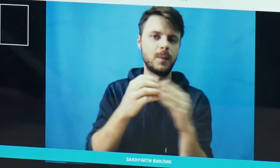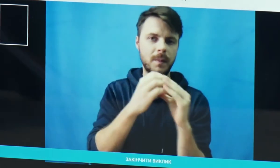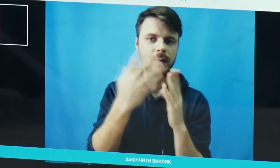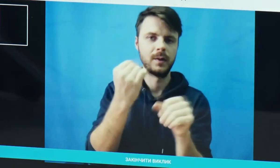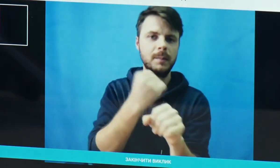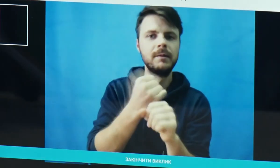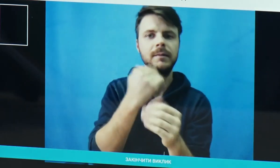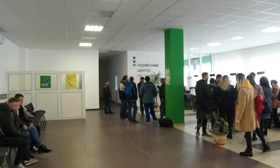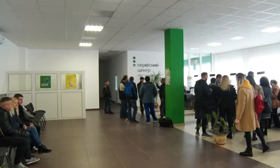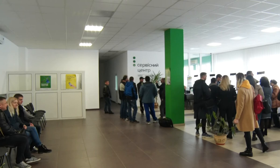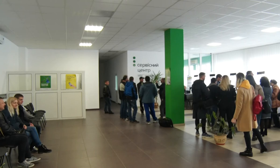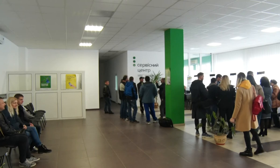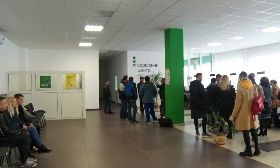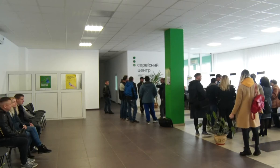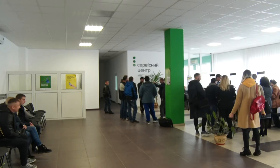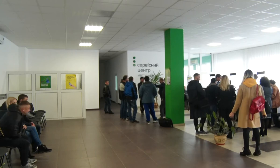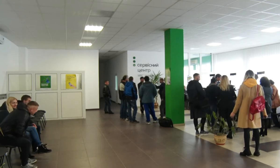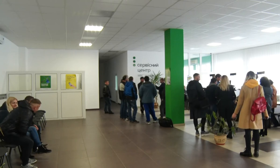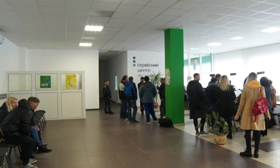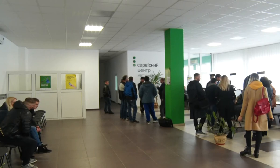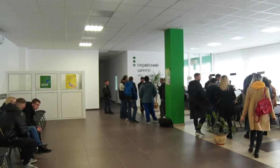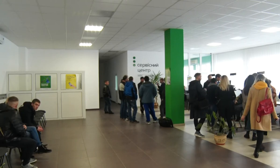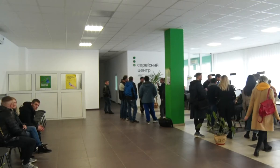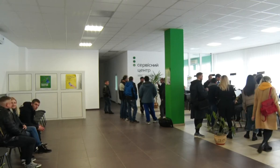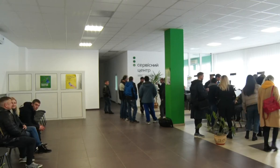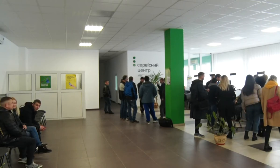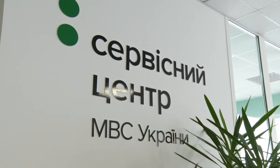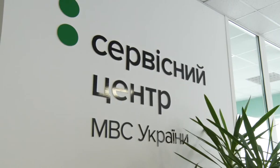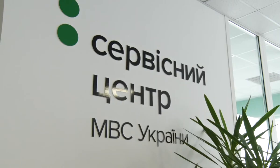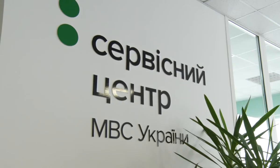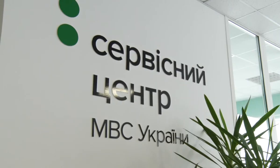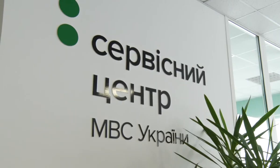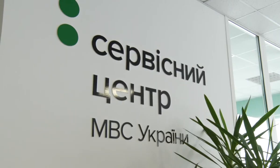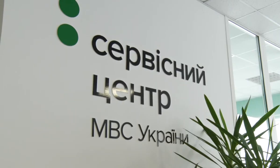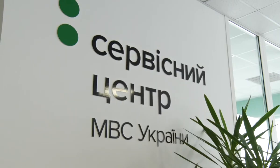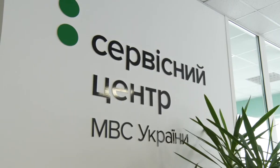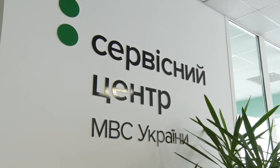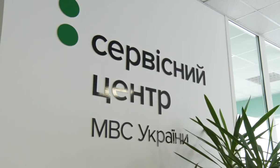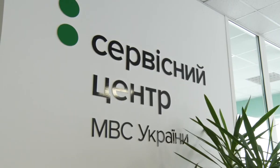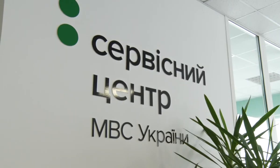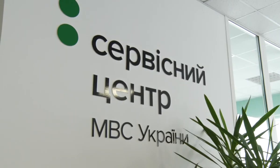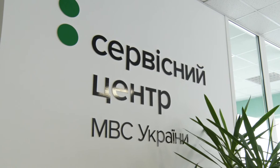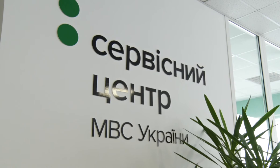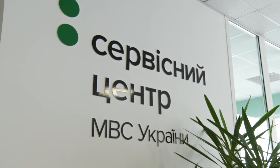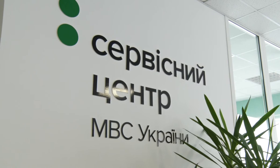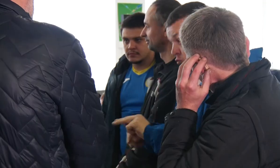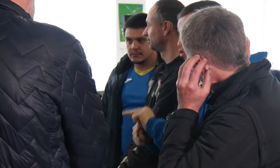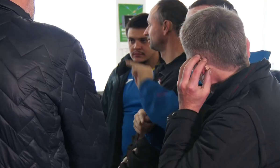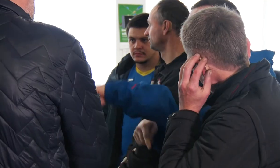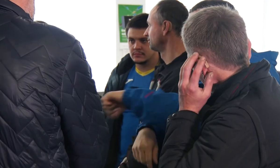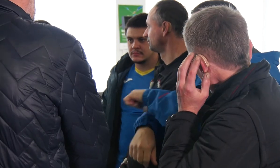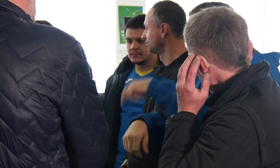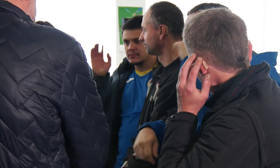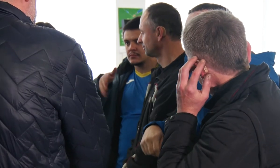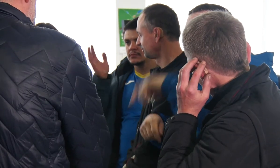розробив програмне забезпечення для людей з вадами слуху, яким відсьогодні користуються в сервісному центрі МВС. Сам чоловік також